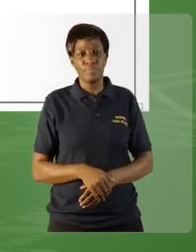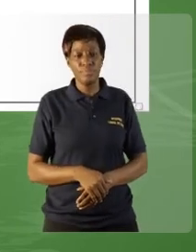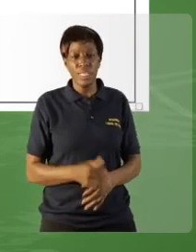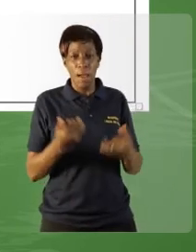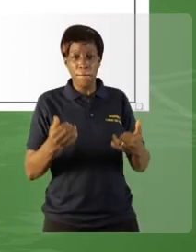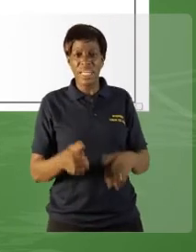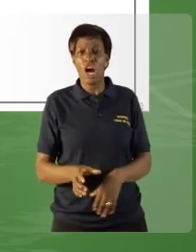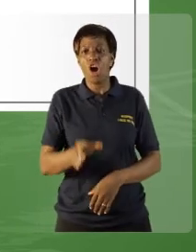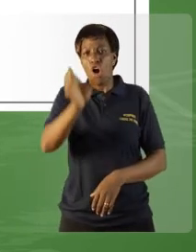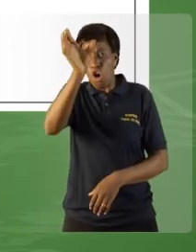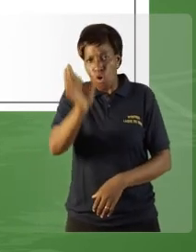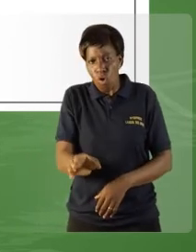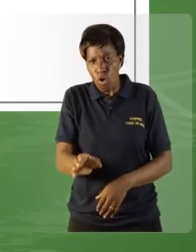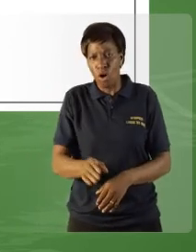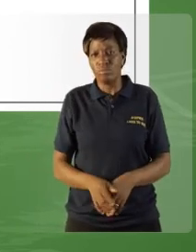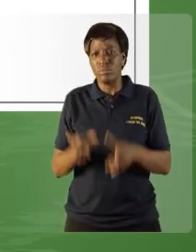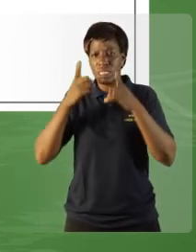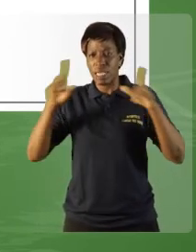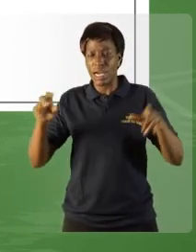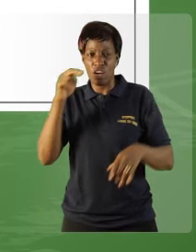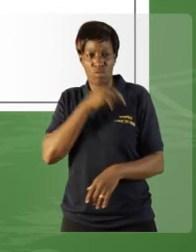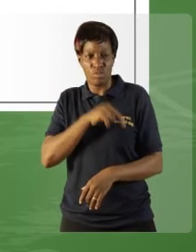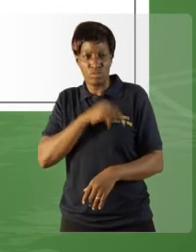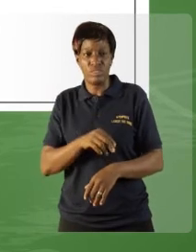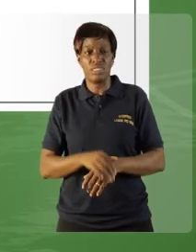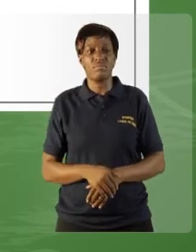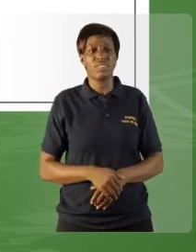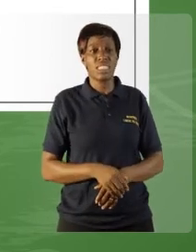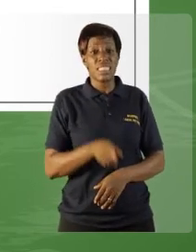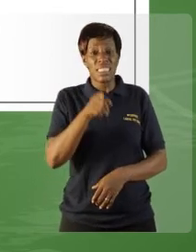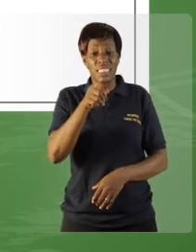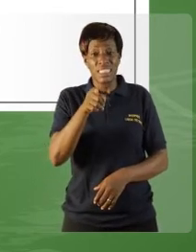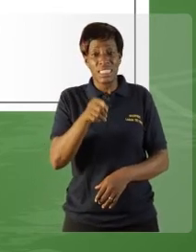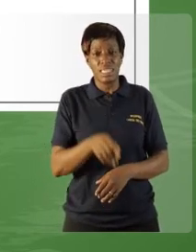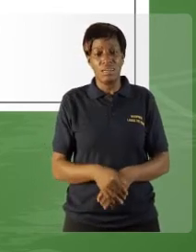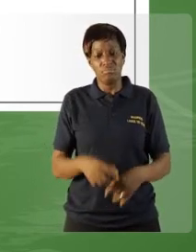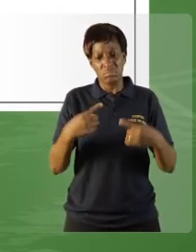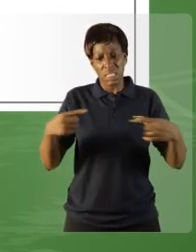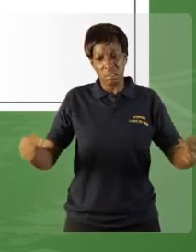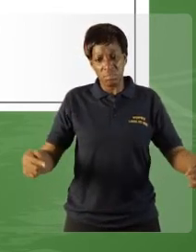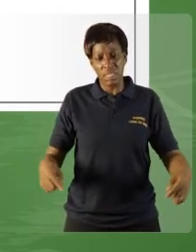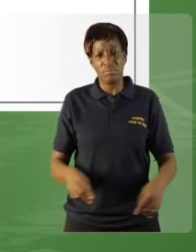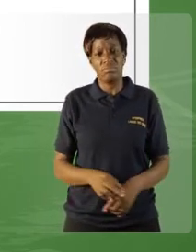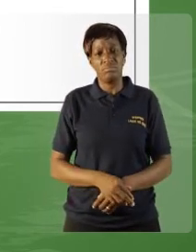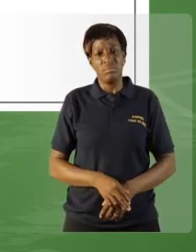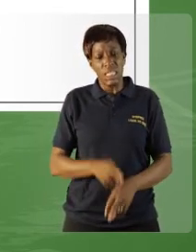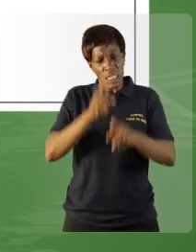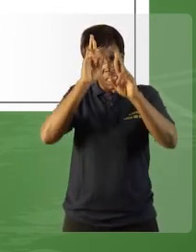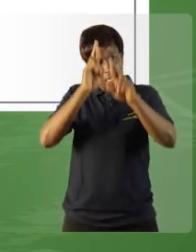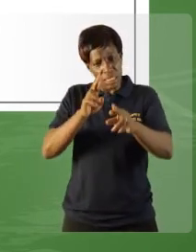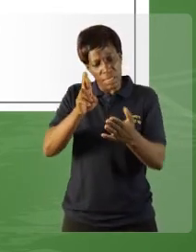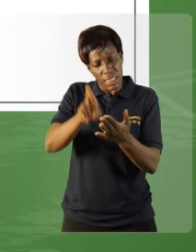courant. À ce niveau, en ce qui concerne la rubrique grammaire, nous